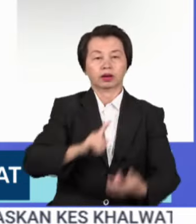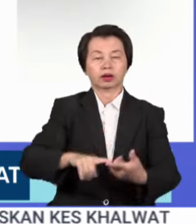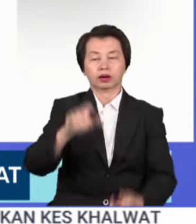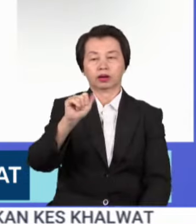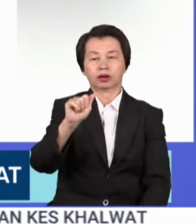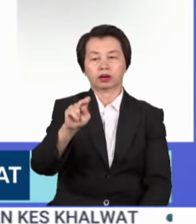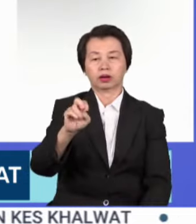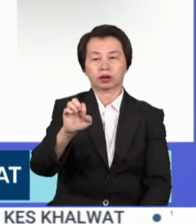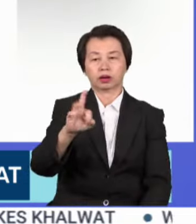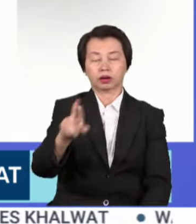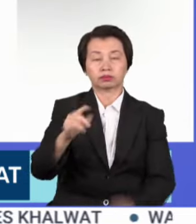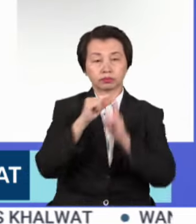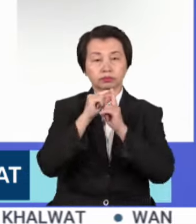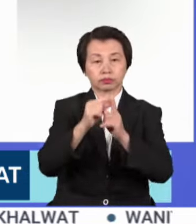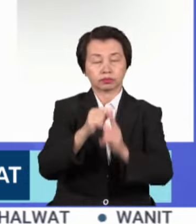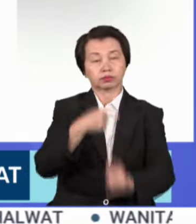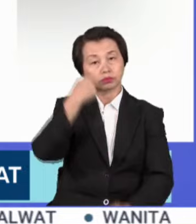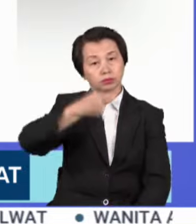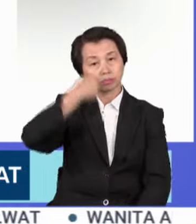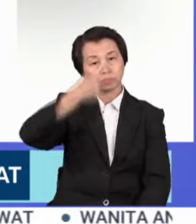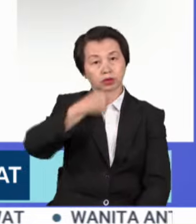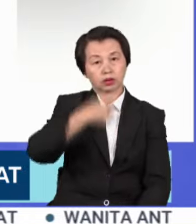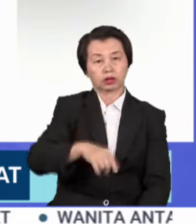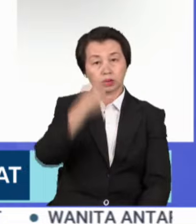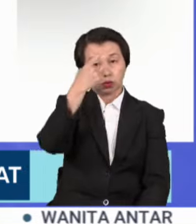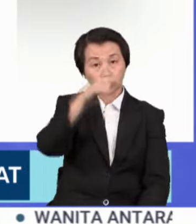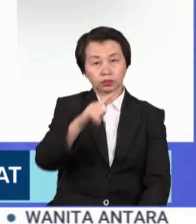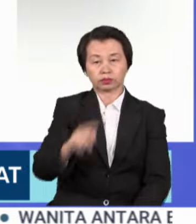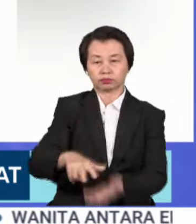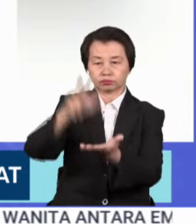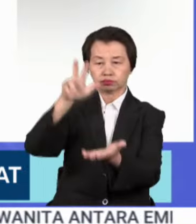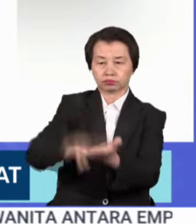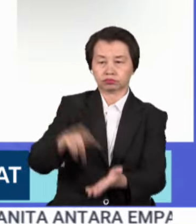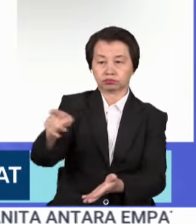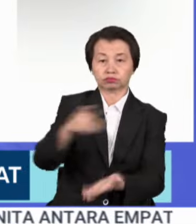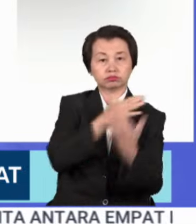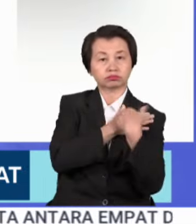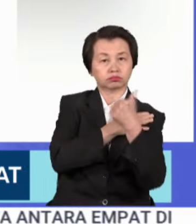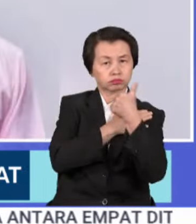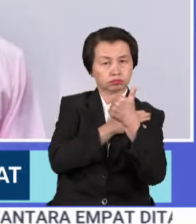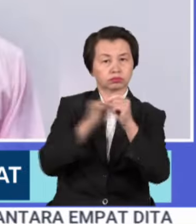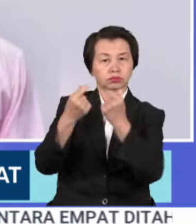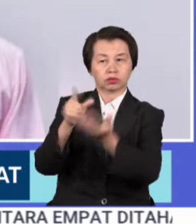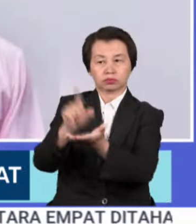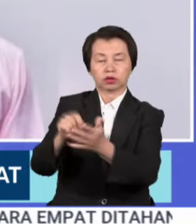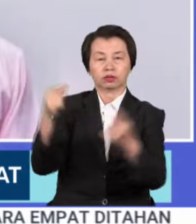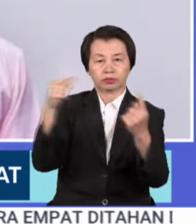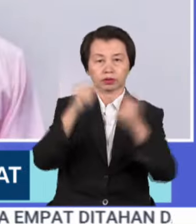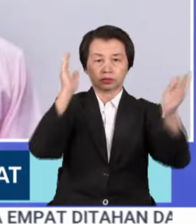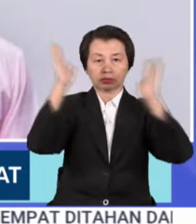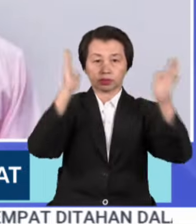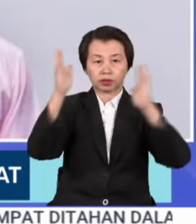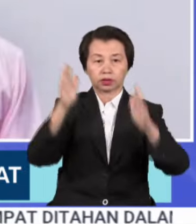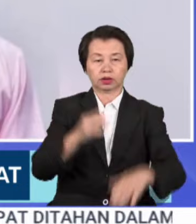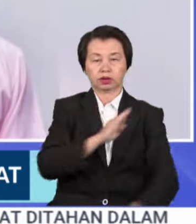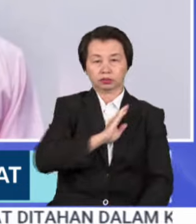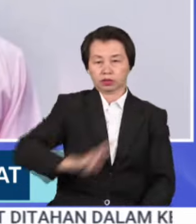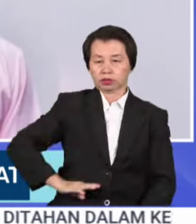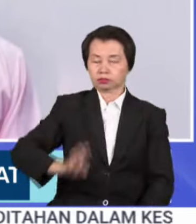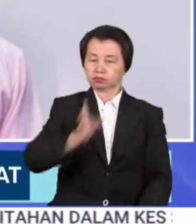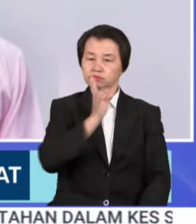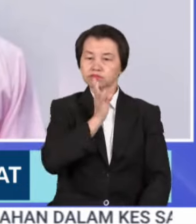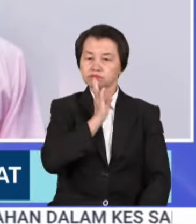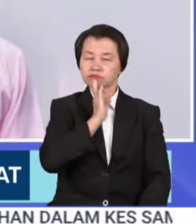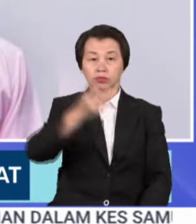Anwar Zaini dalam kenyataan berkata ia bagi mengiktiraf peranan penting golongan itu kepada negara. Baginda menitahkan